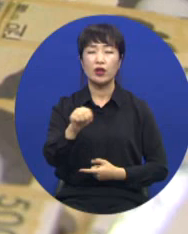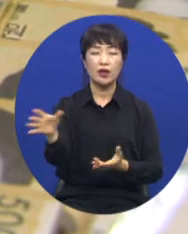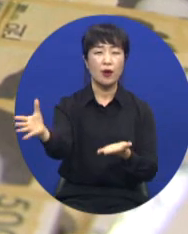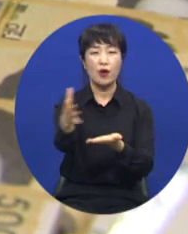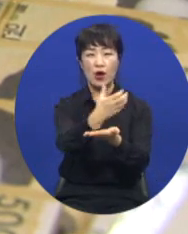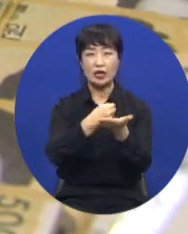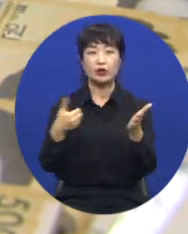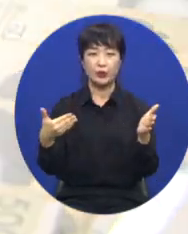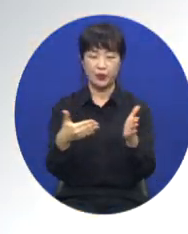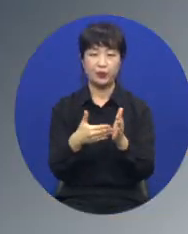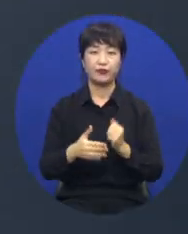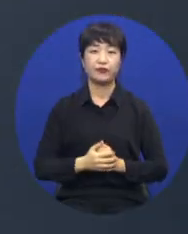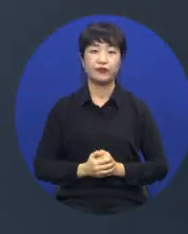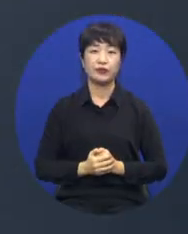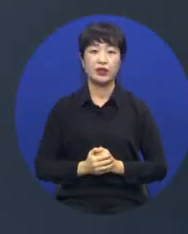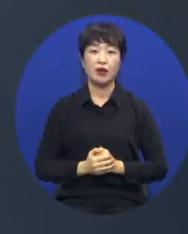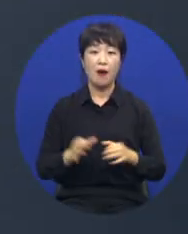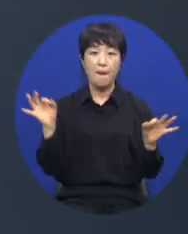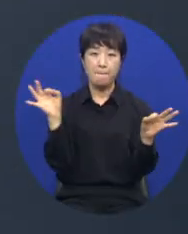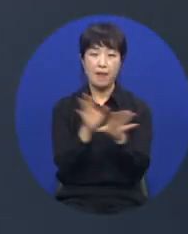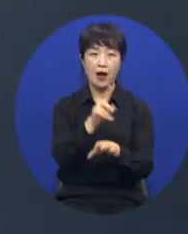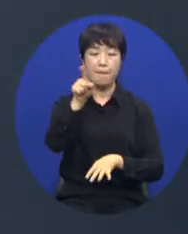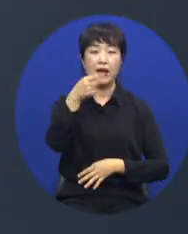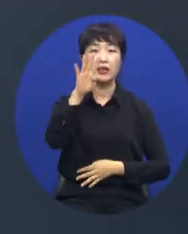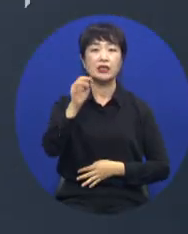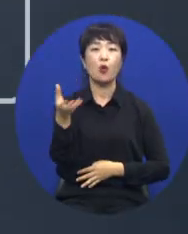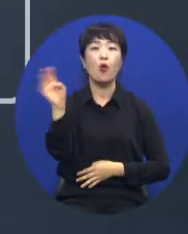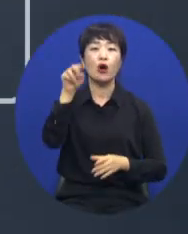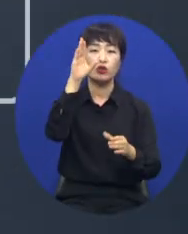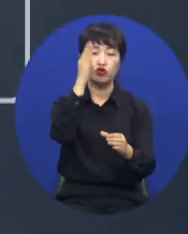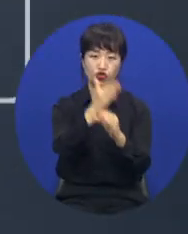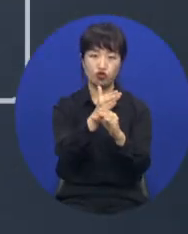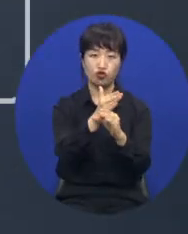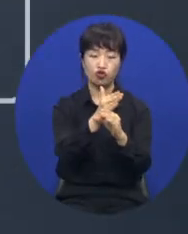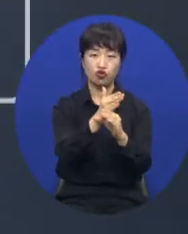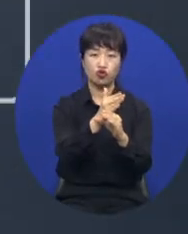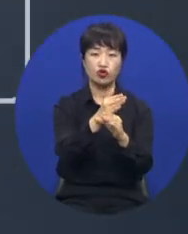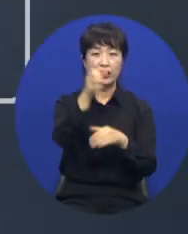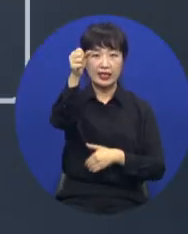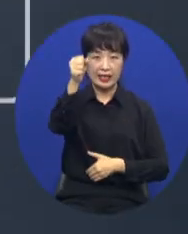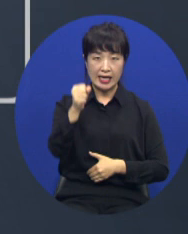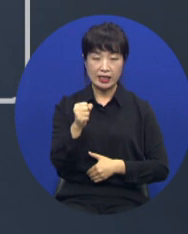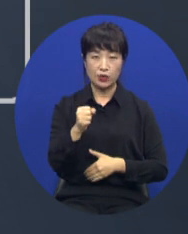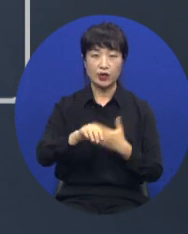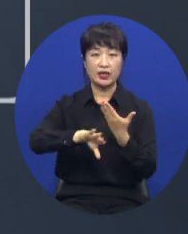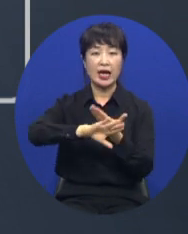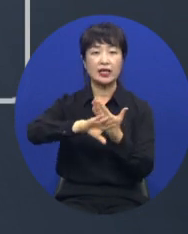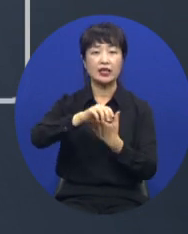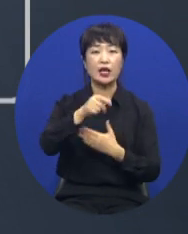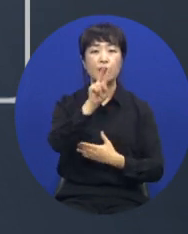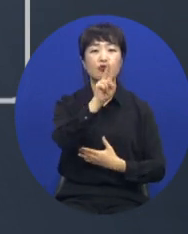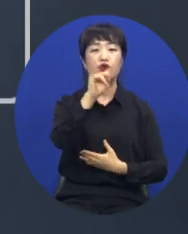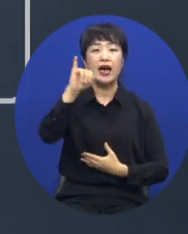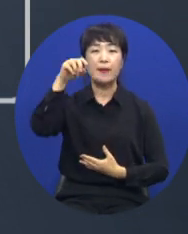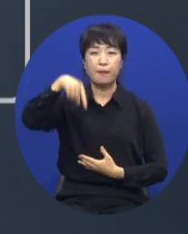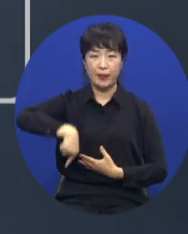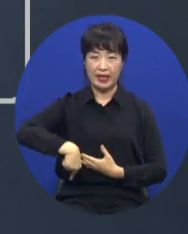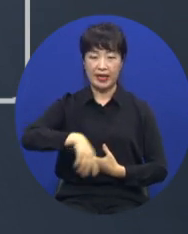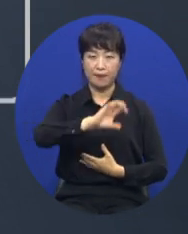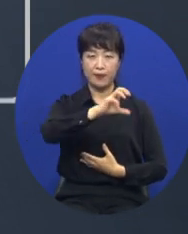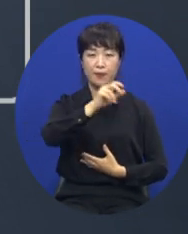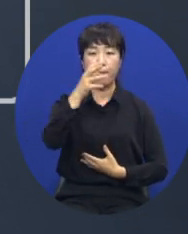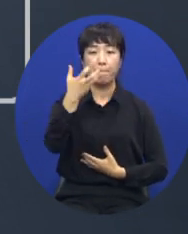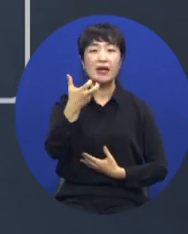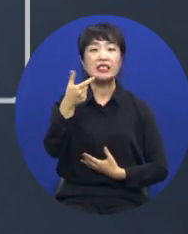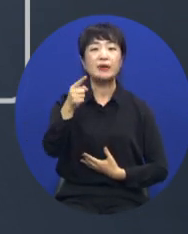회수했습니다. 사라진 145억 원 가운데 랜딩 카지노의 다른 VIP 고객 금고에서 81억